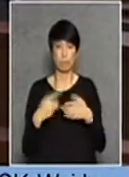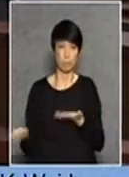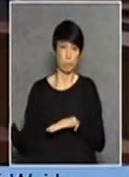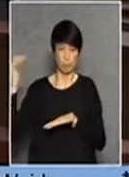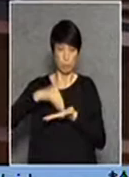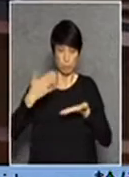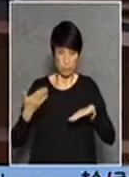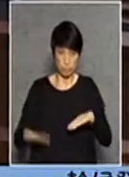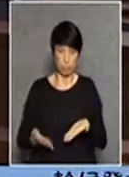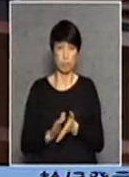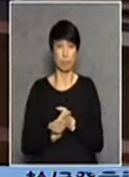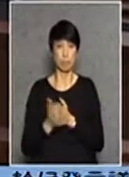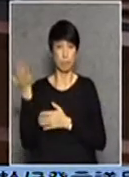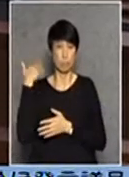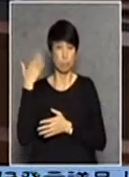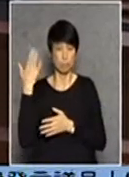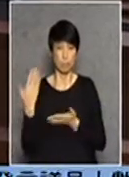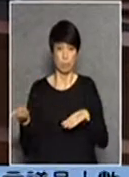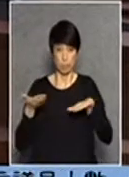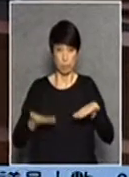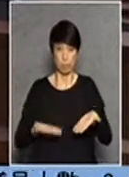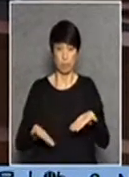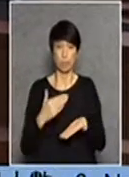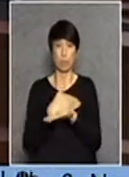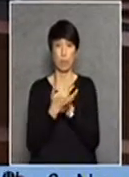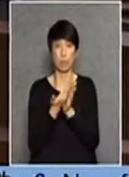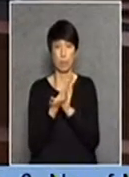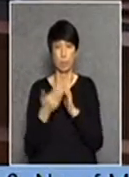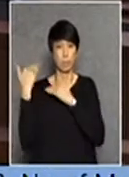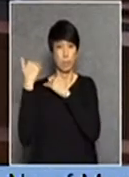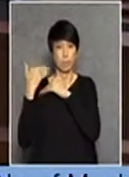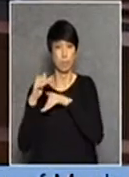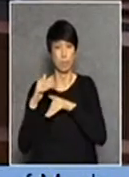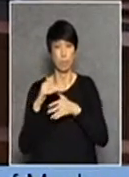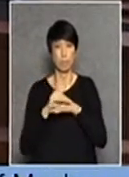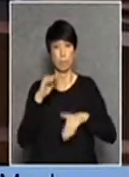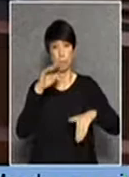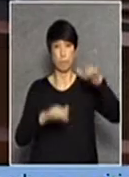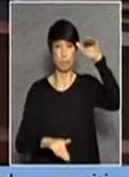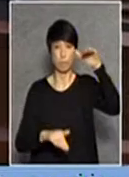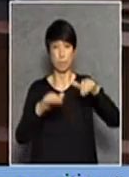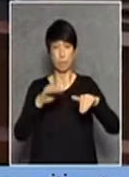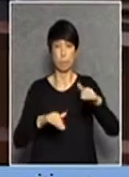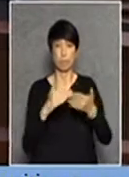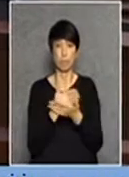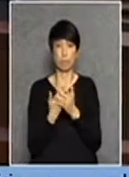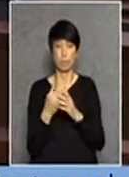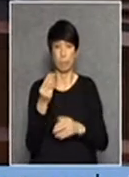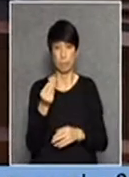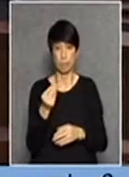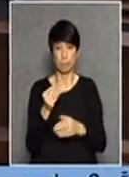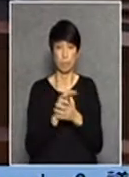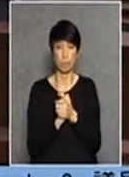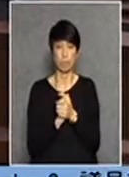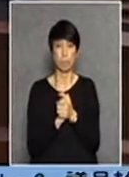所有唔同嘅喺物質上嘅差異，無論喺個價格上啊，喺選